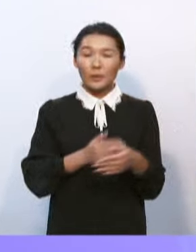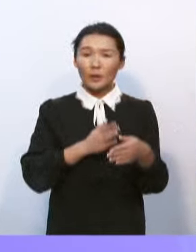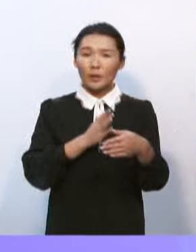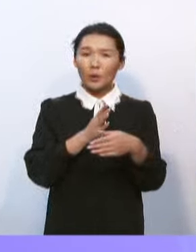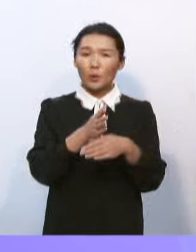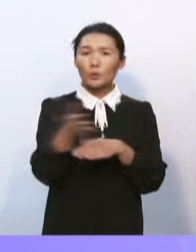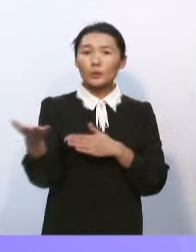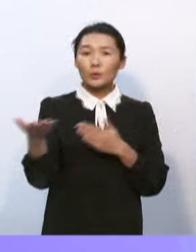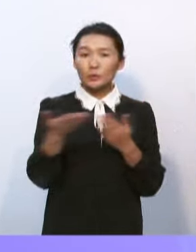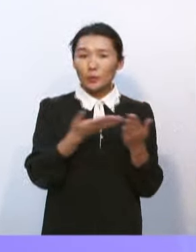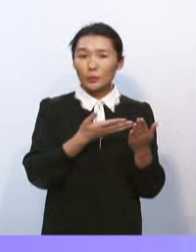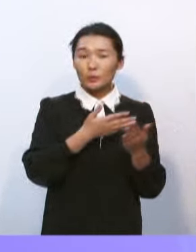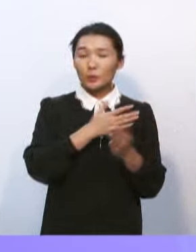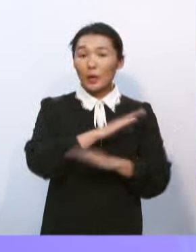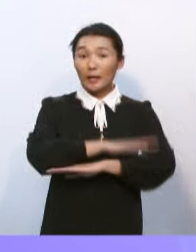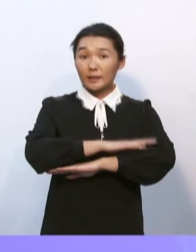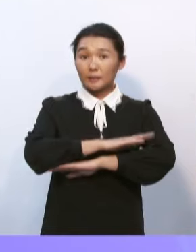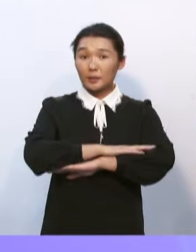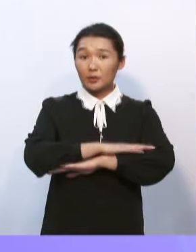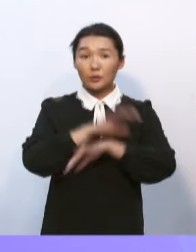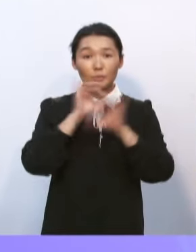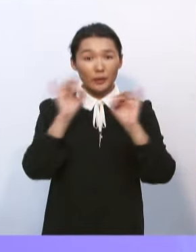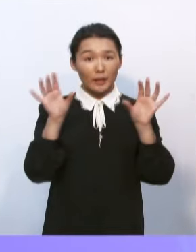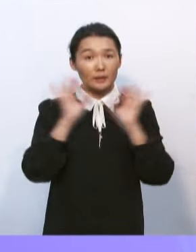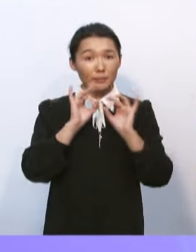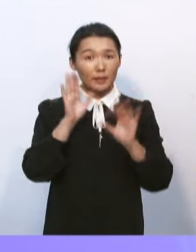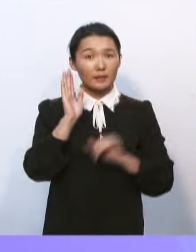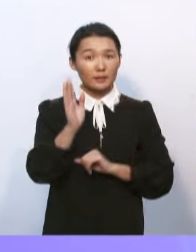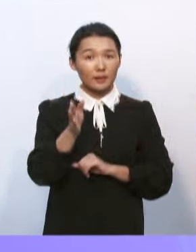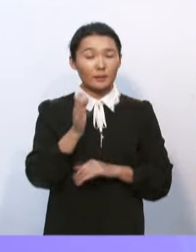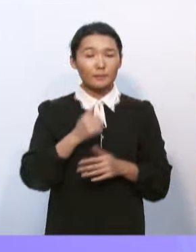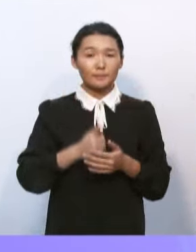Коноктосуу адеби жөнүндө айтып бересиңер.